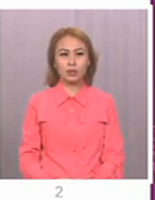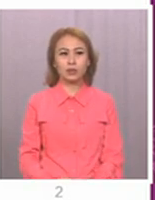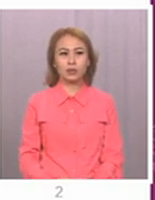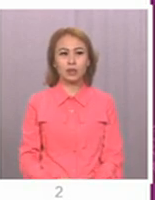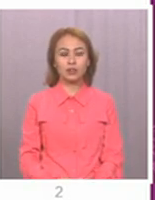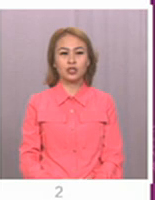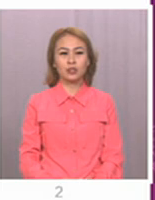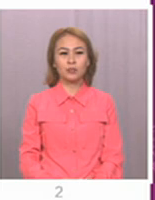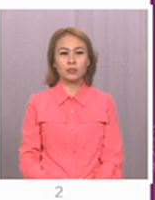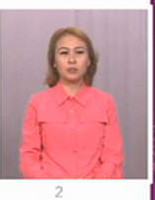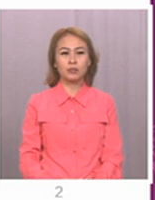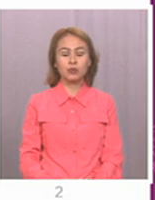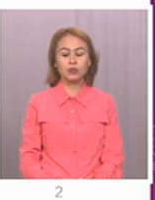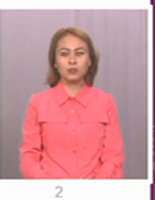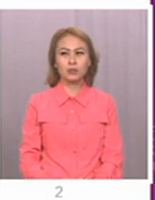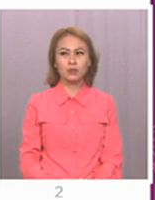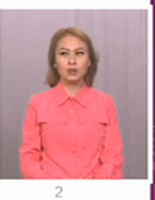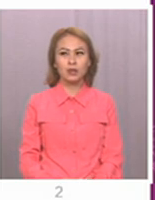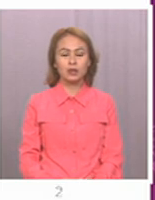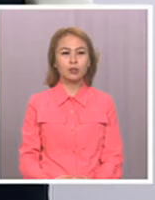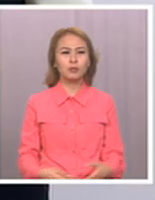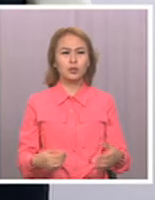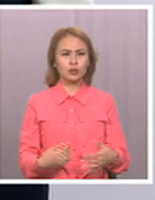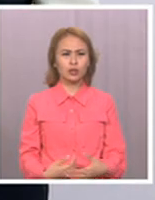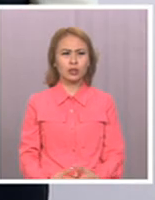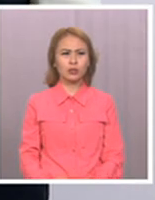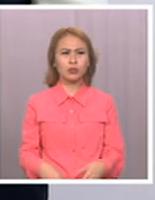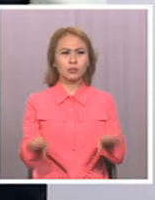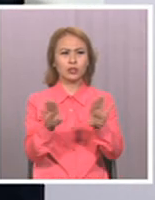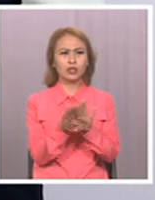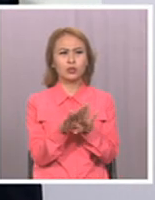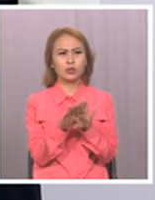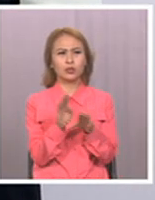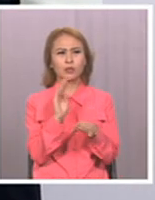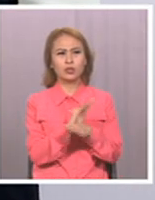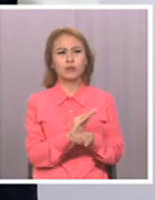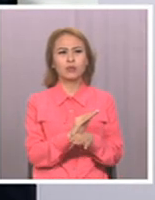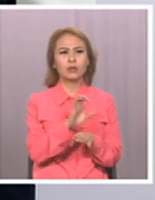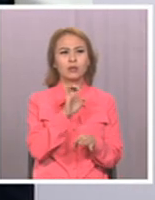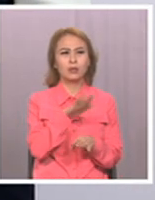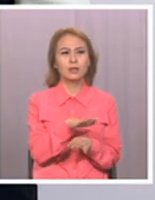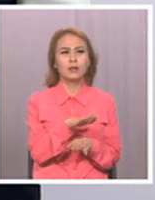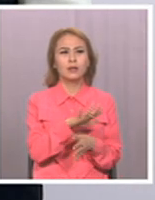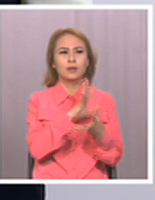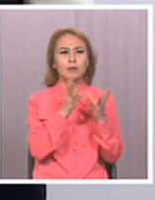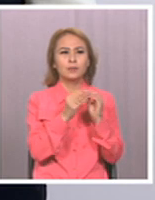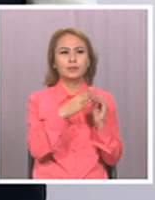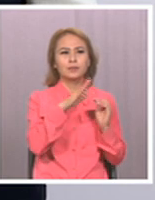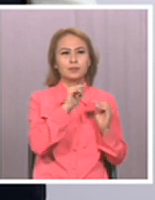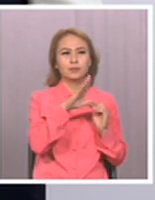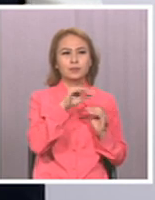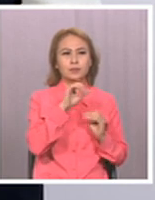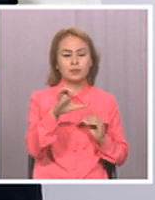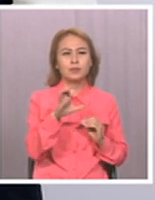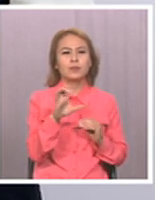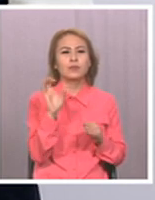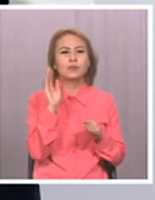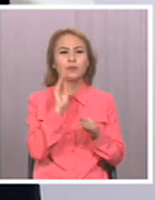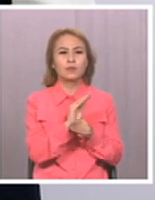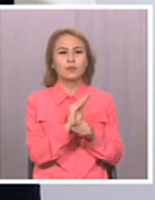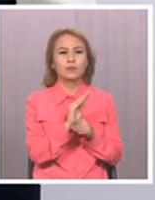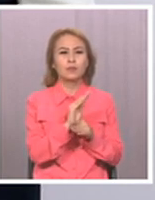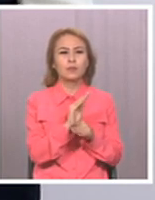сипаттамаларды есептеуді үйренесіз. Алдымен сабағымызды статистика ұғымын қарастырудан